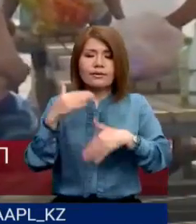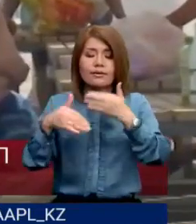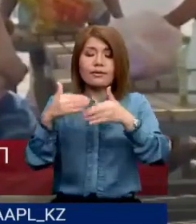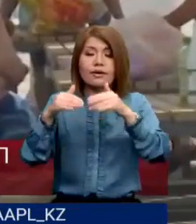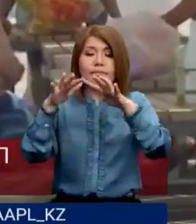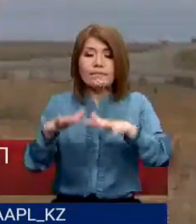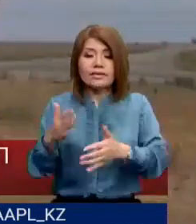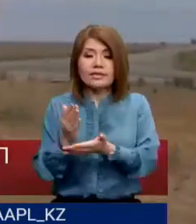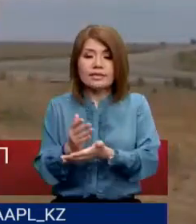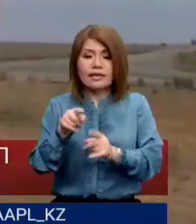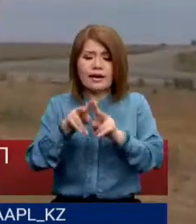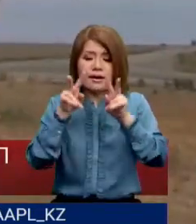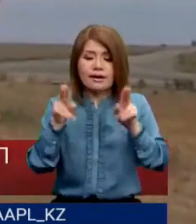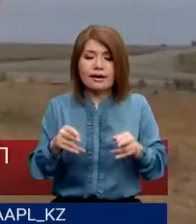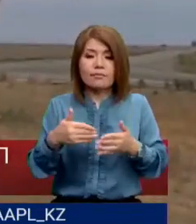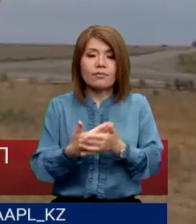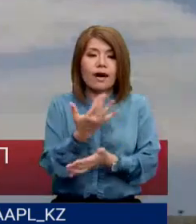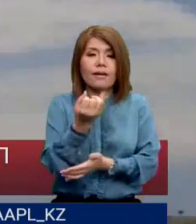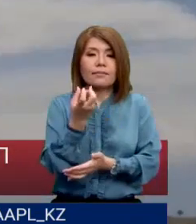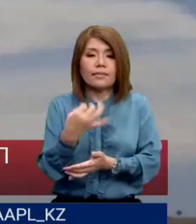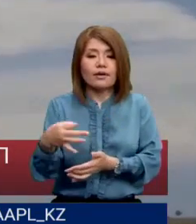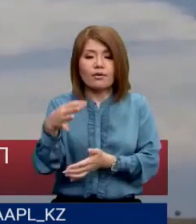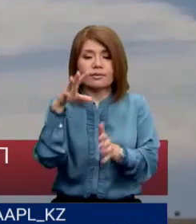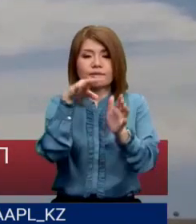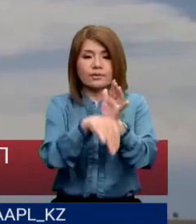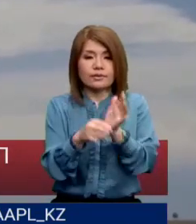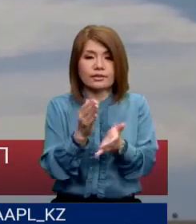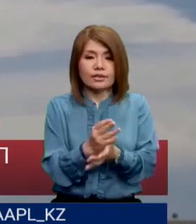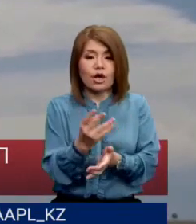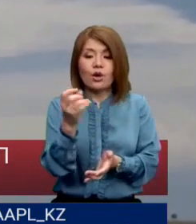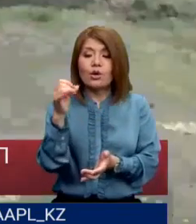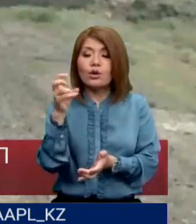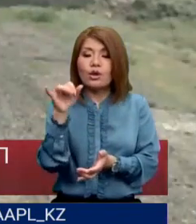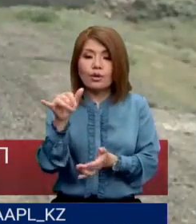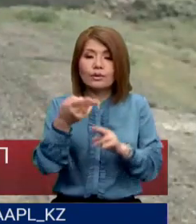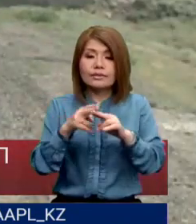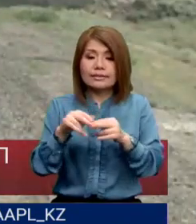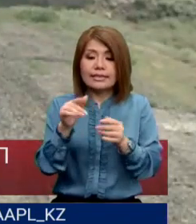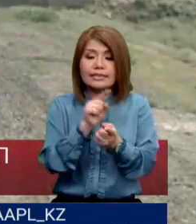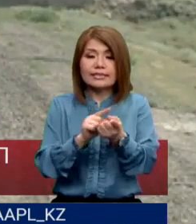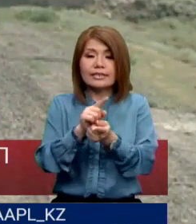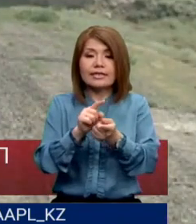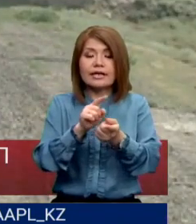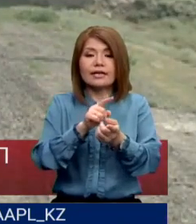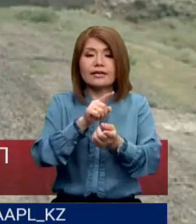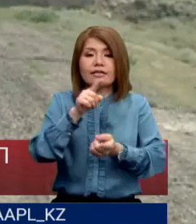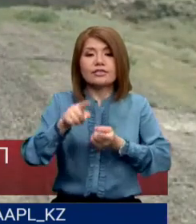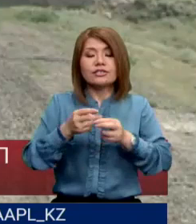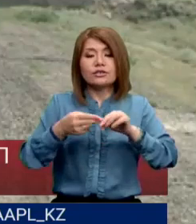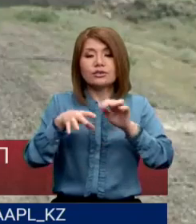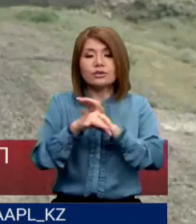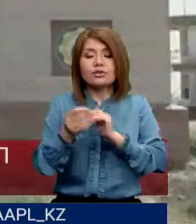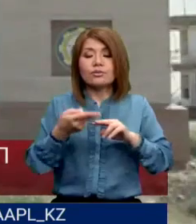кен орындар енді дәл осы Абай облысына қарайды. Ұлытау облысының орталығы Жезқазған қаласының құрылғанына 100 жыл толған